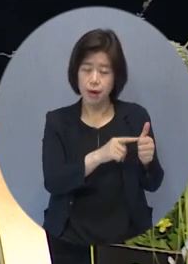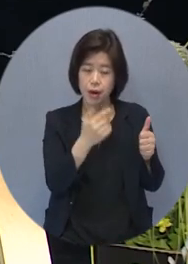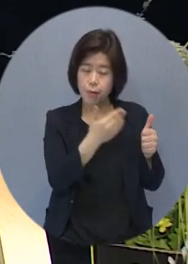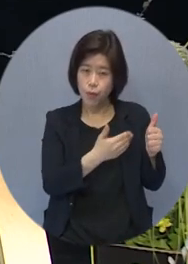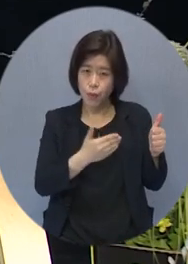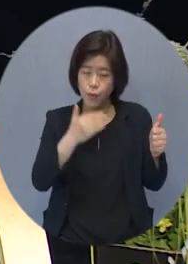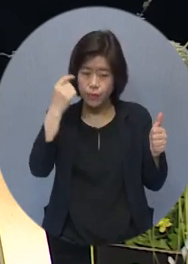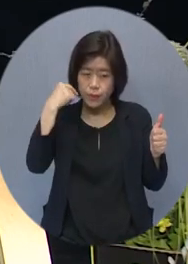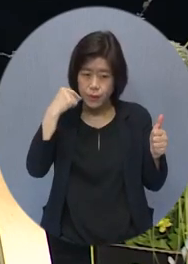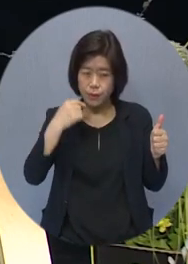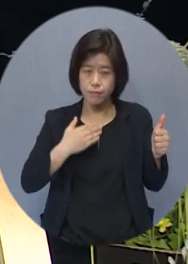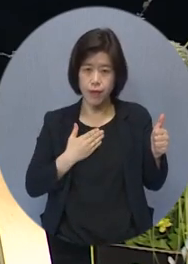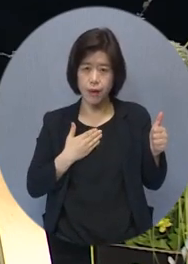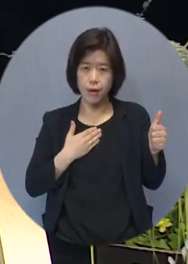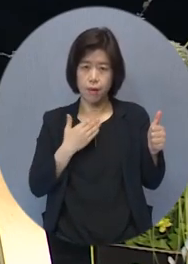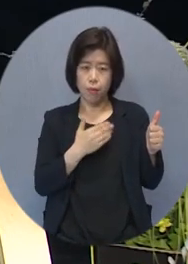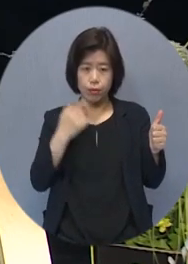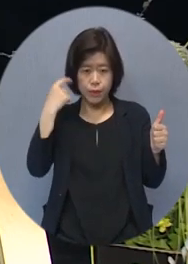대상에게 전달함으로써